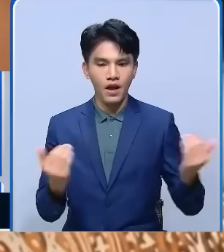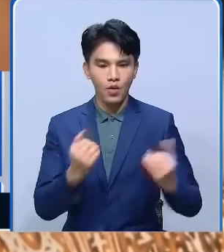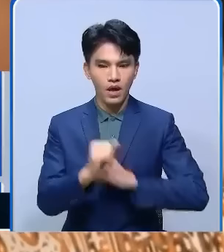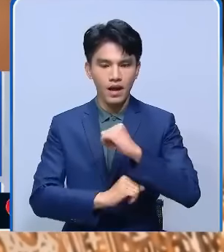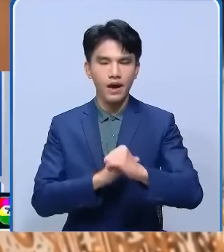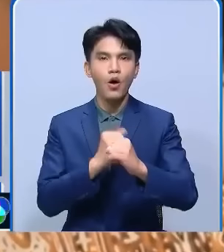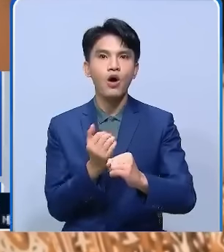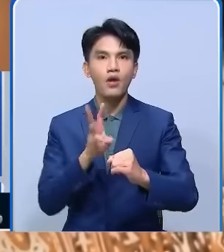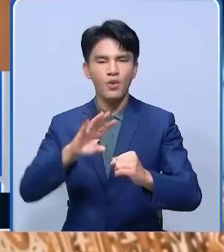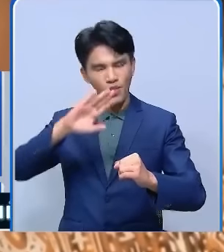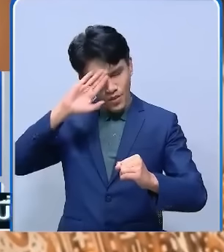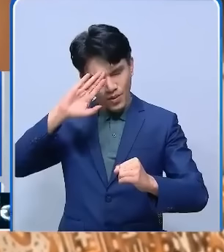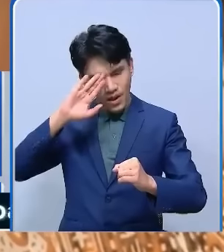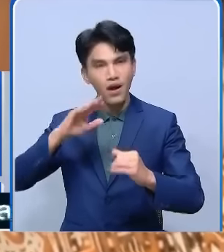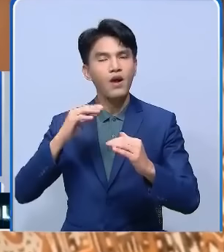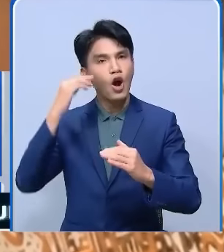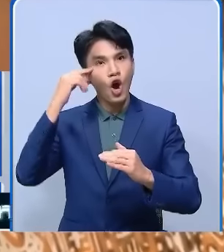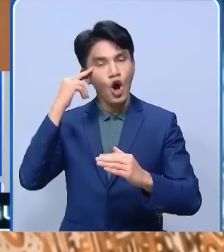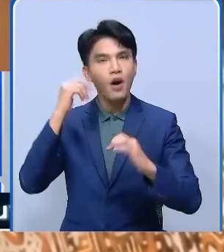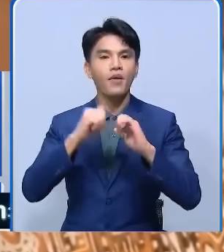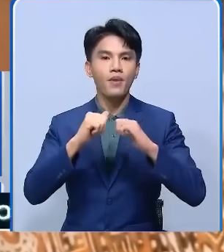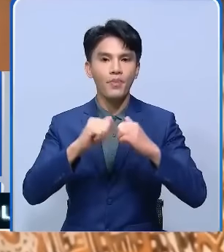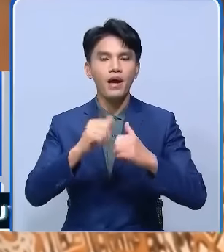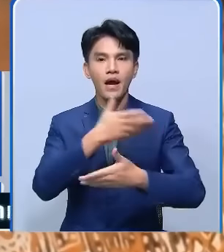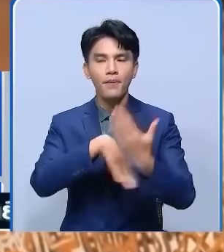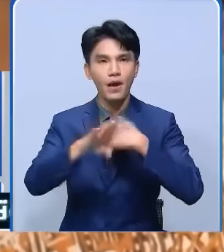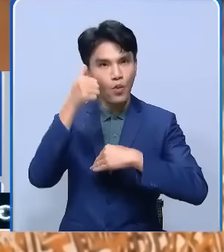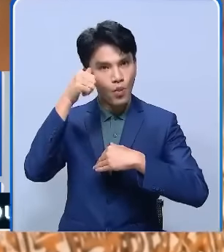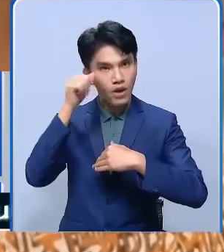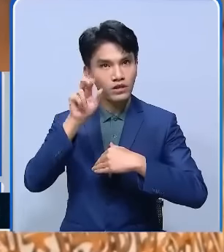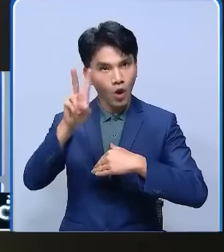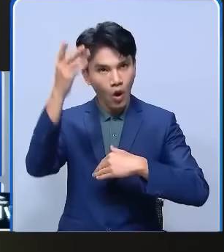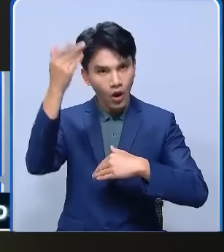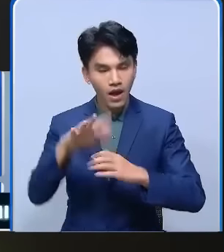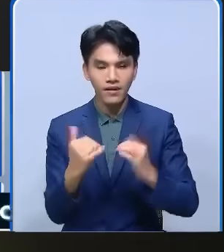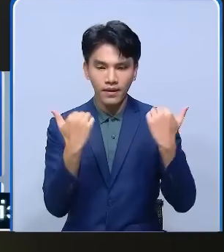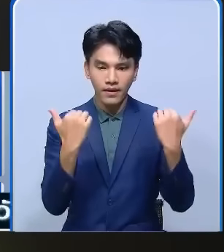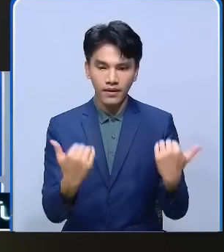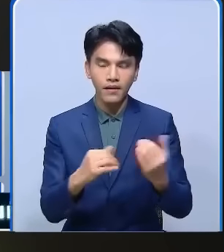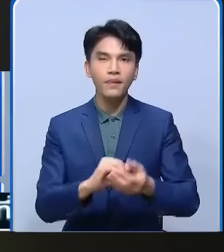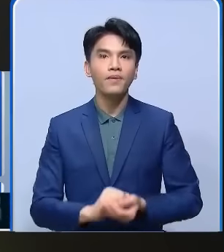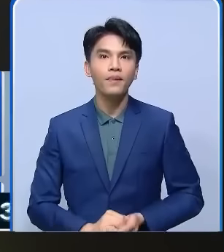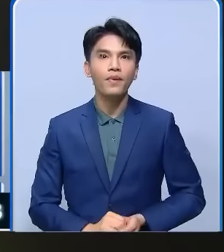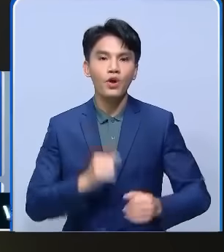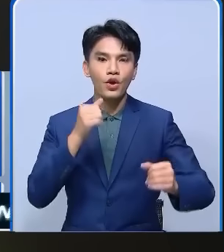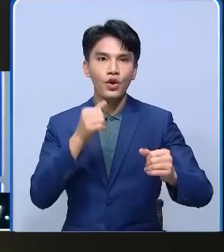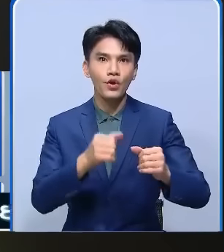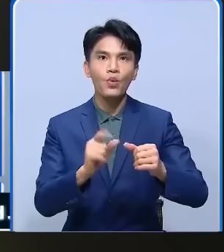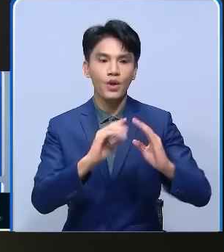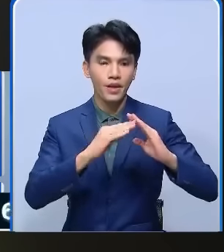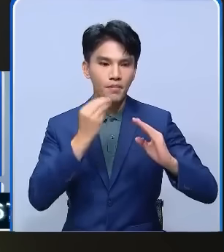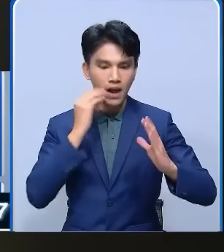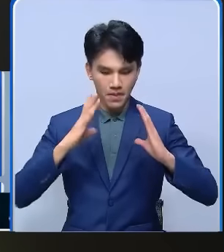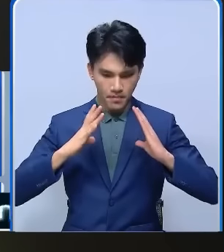16ปีค่ะป่วยเป็นออทิสติกเนี่ยหายออกจากบ้านไป 2วันเลยนะจนกระทั่งไปพบว่าน้องเนี่ยไปอยู่ที่กระต๊อบที่พักของ